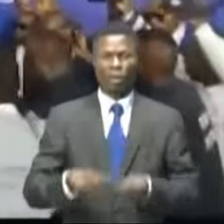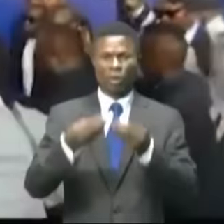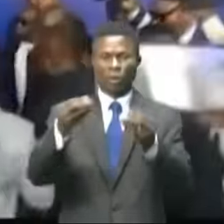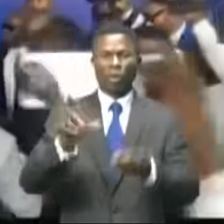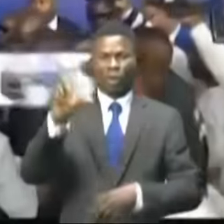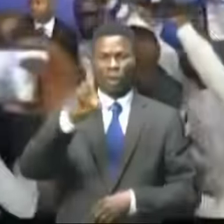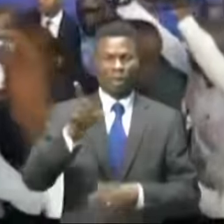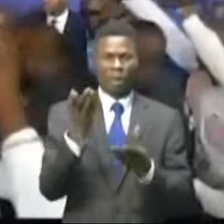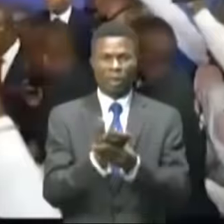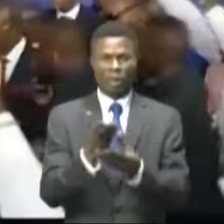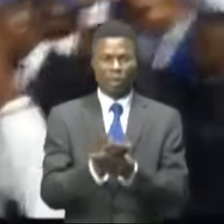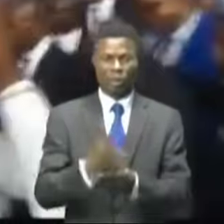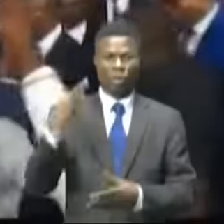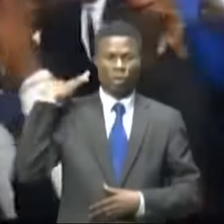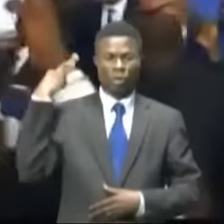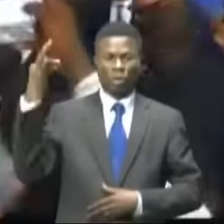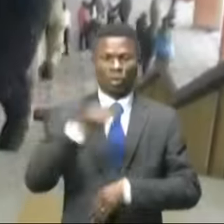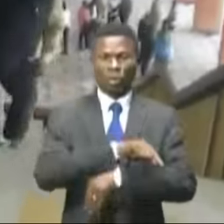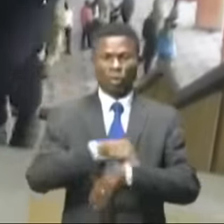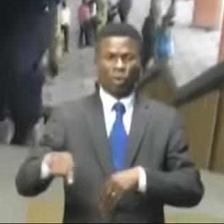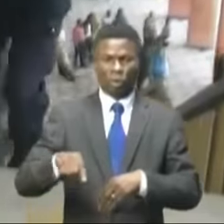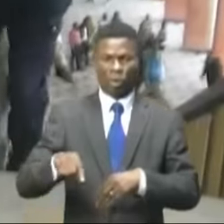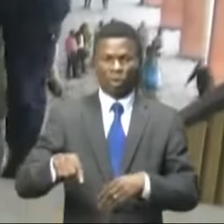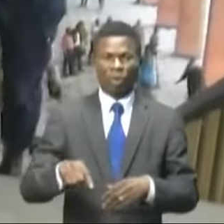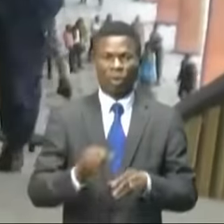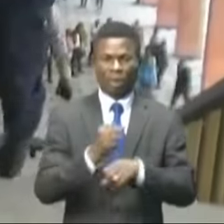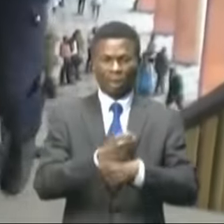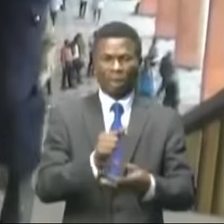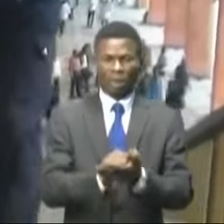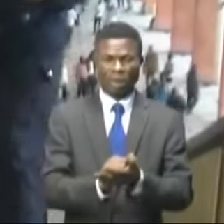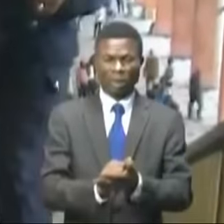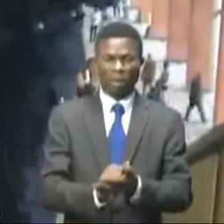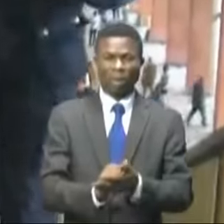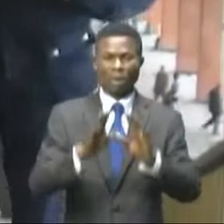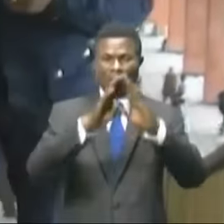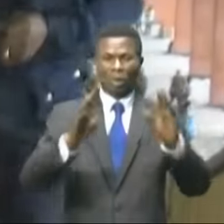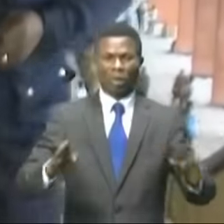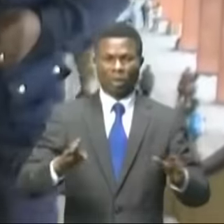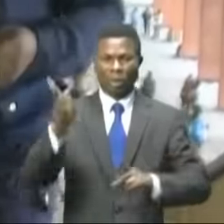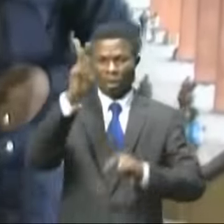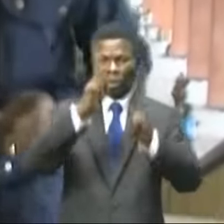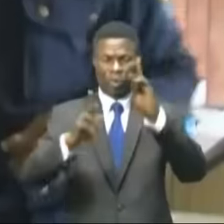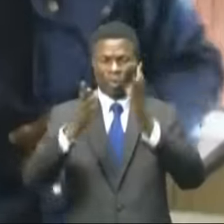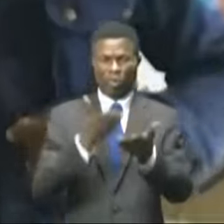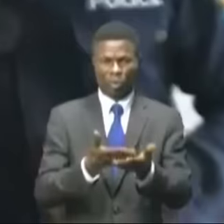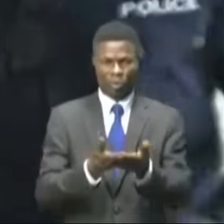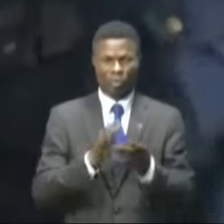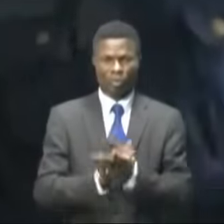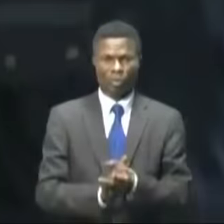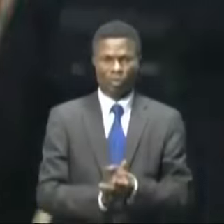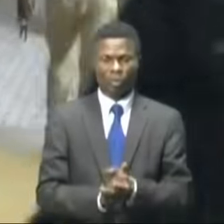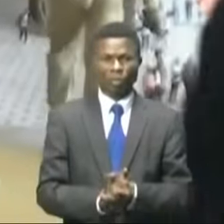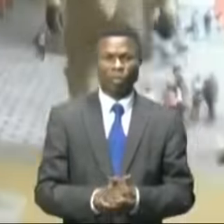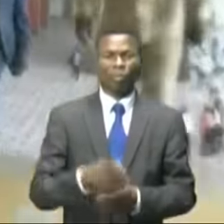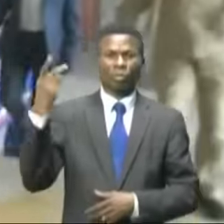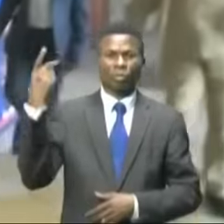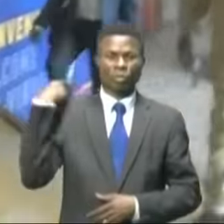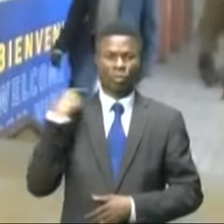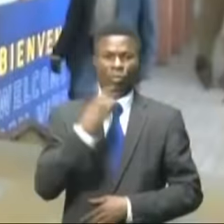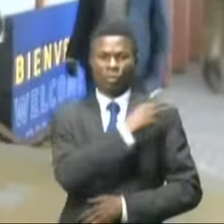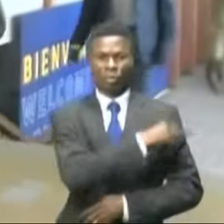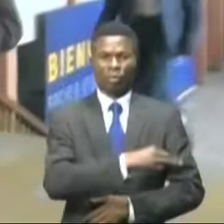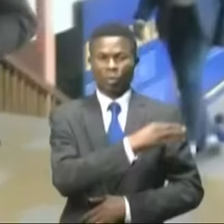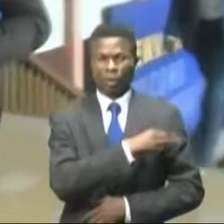leur dossier de candidature au bureau d'appoint mis en place dans la salle des banquets du Palais du Peuple. L'élu de Boutembo et ministre